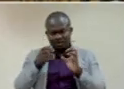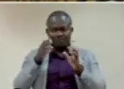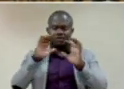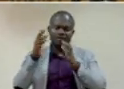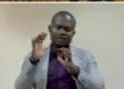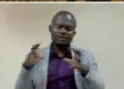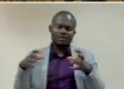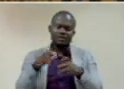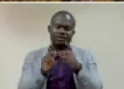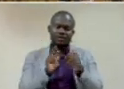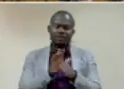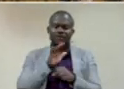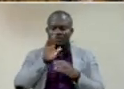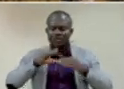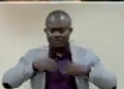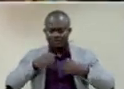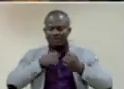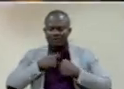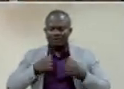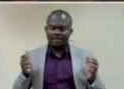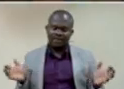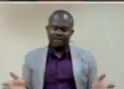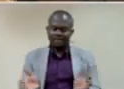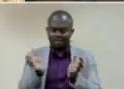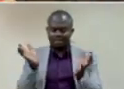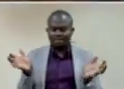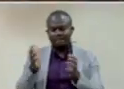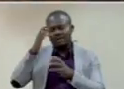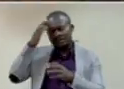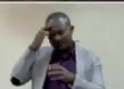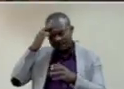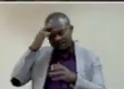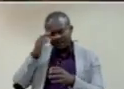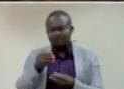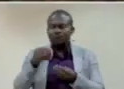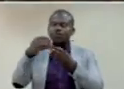benshi bitemewe, abanyarwanda bagashishikarizwa kuzirikana